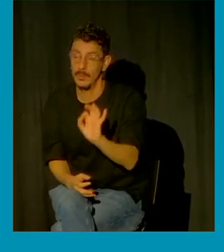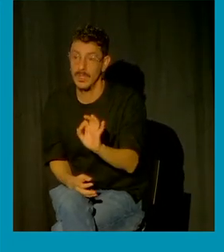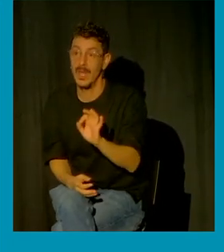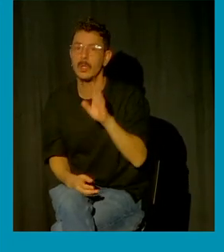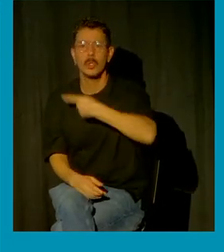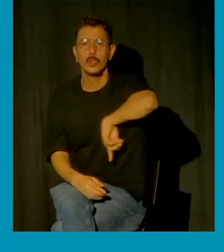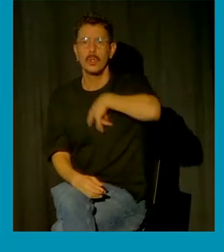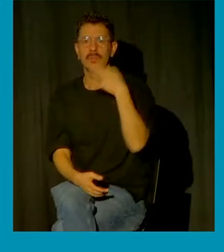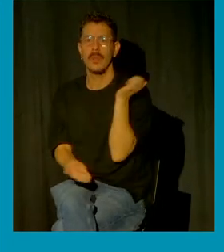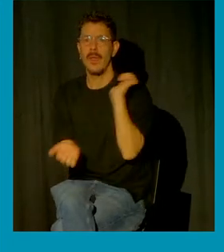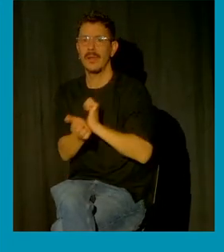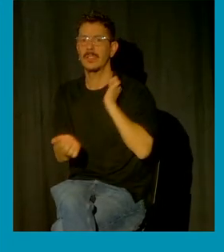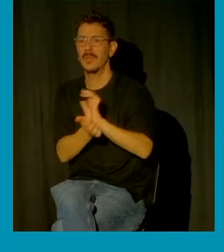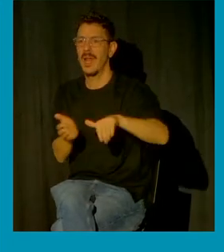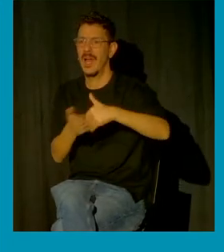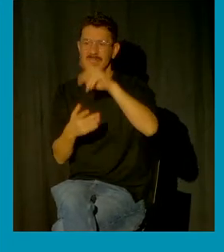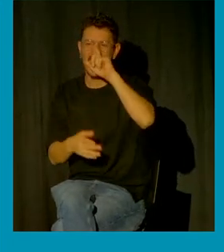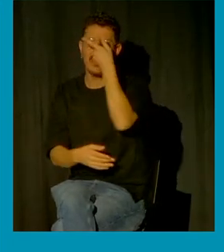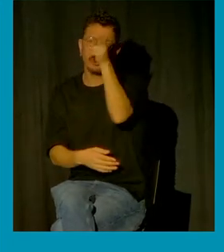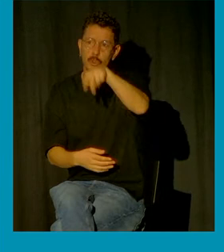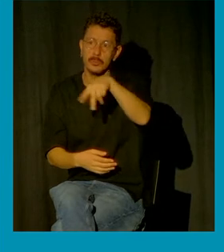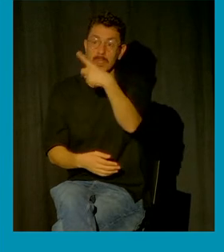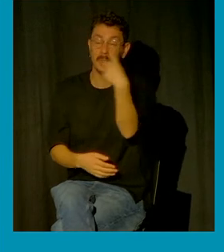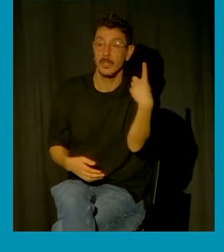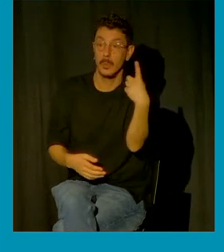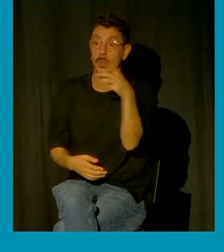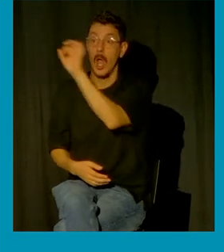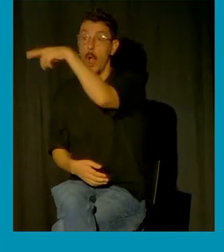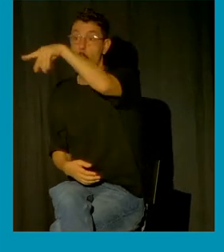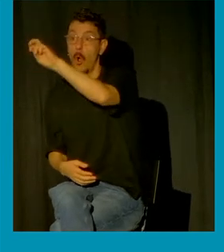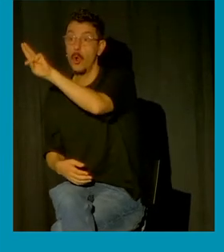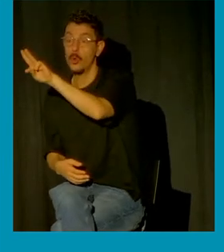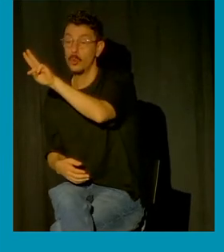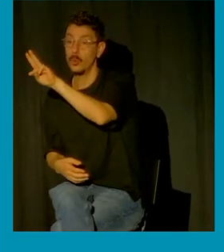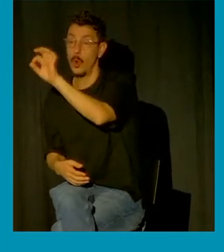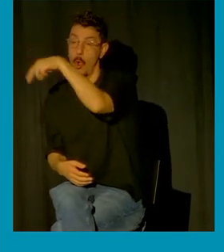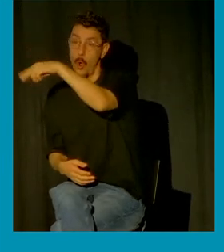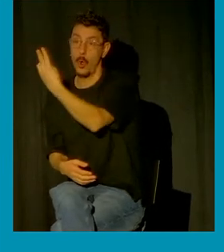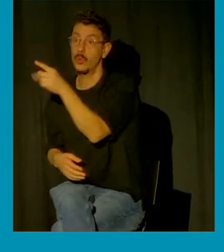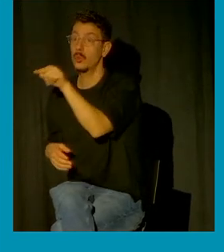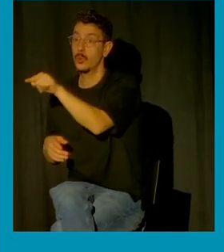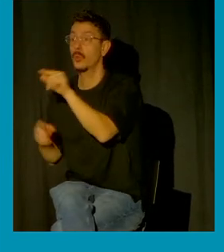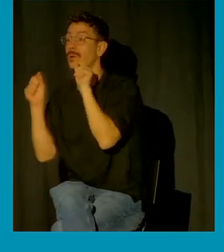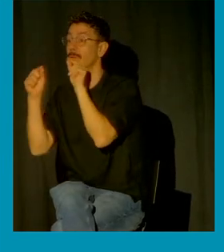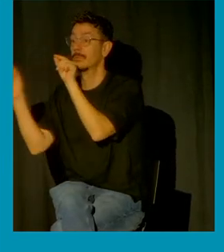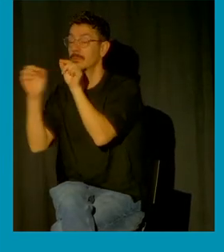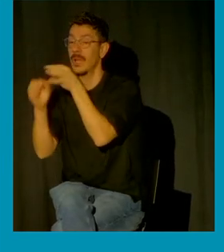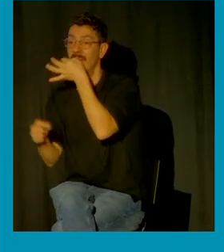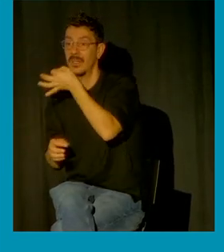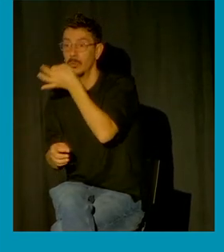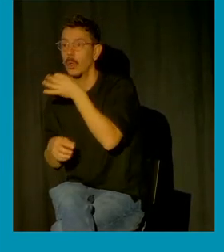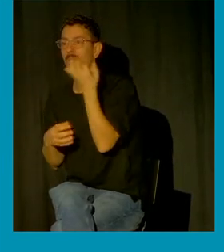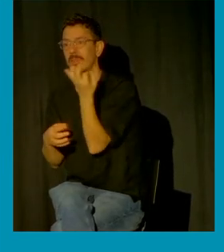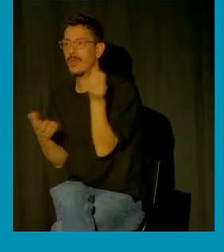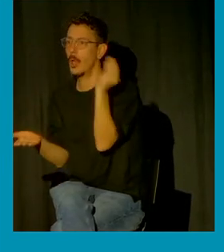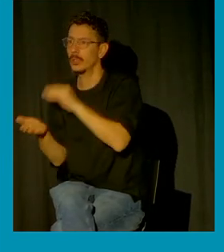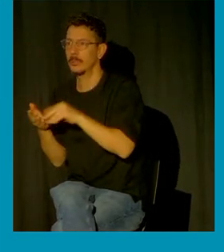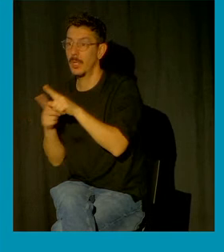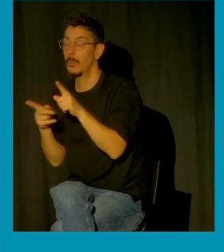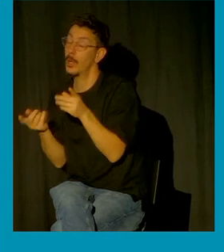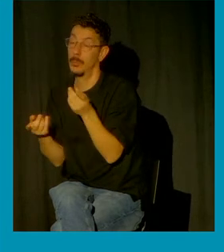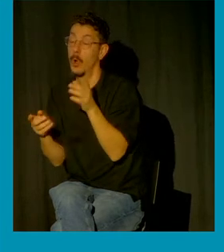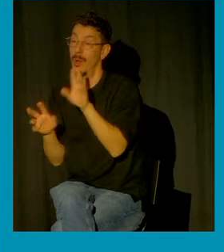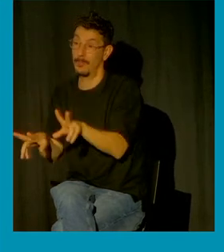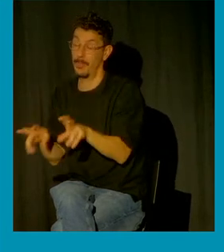els relators i relatores de les Nacions Unides comencin a abordar quelcom que és obvi però insisteixo que fins ara